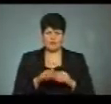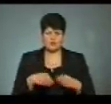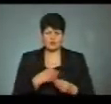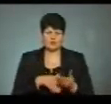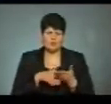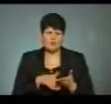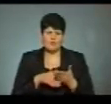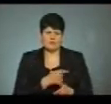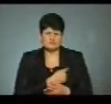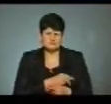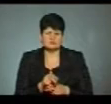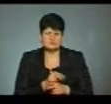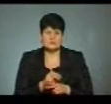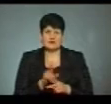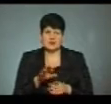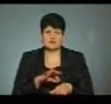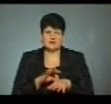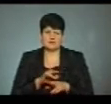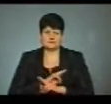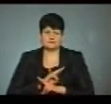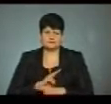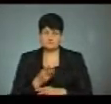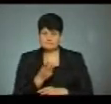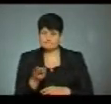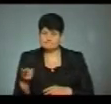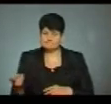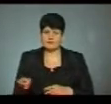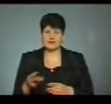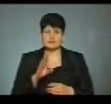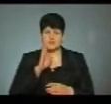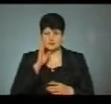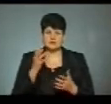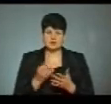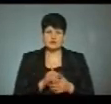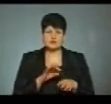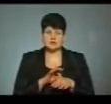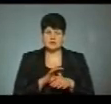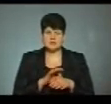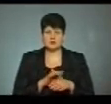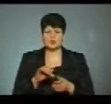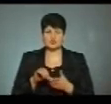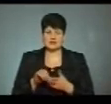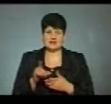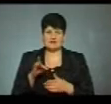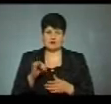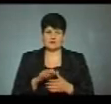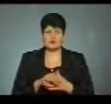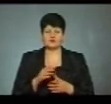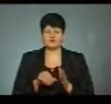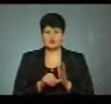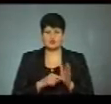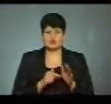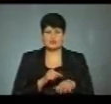допомогу травмованим, а ще там тіла загиблих. Зранку на березі Дніпра знаходять тіло одного з учасників Євромайдану. А трохи згодом, близько 6